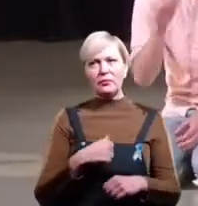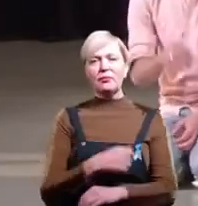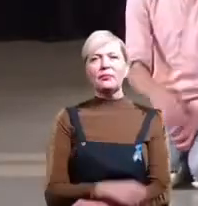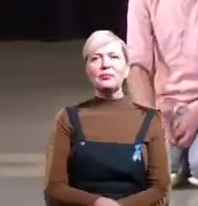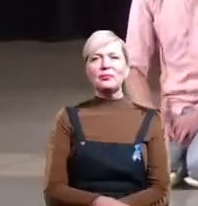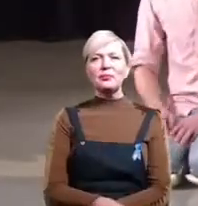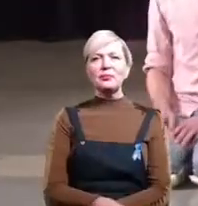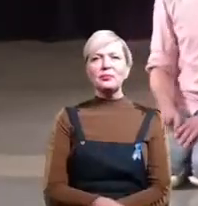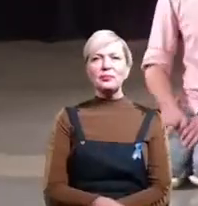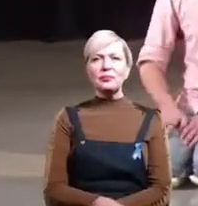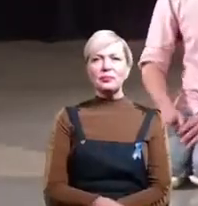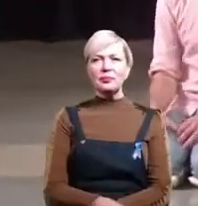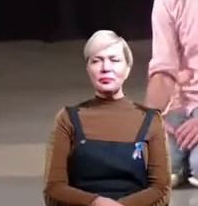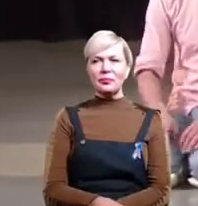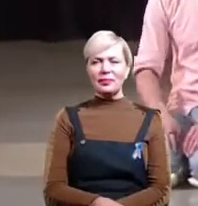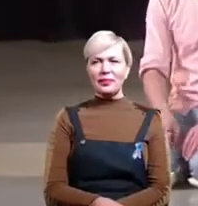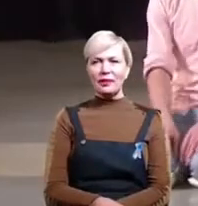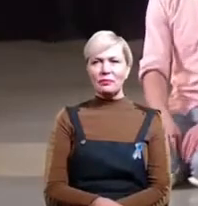Становись, садись.